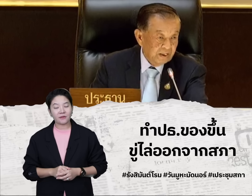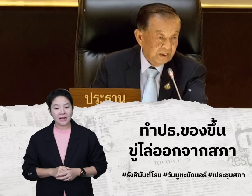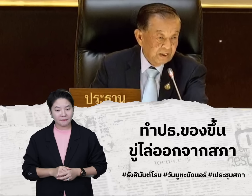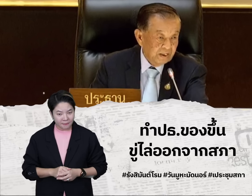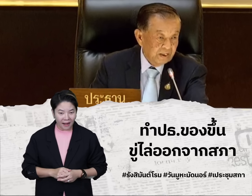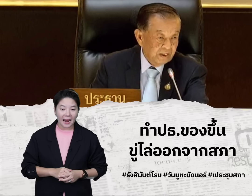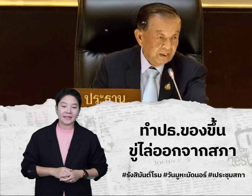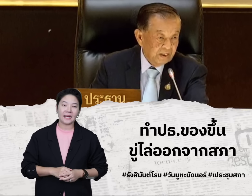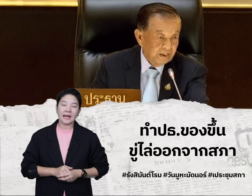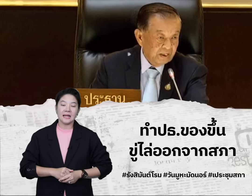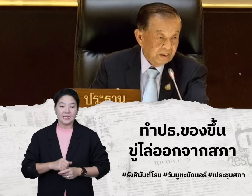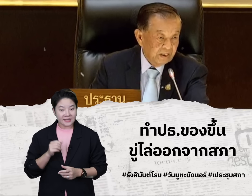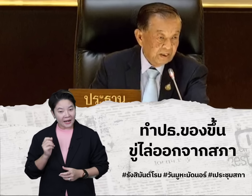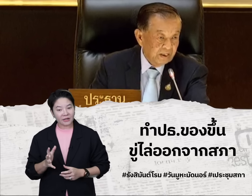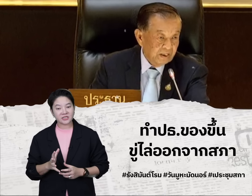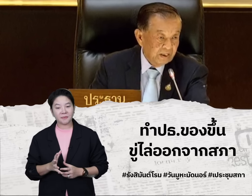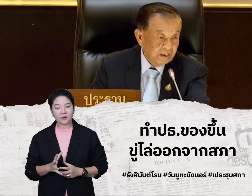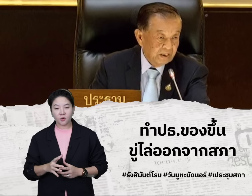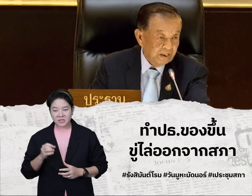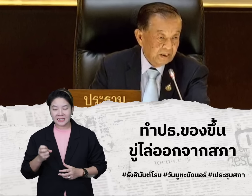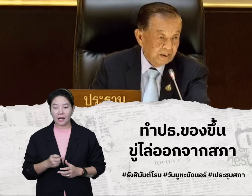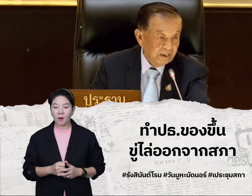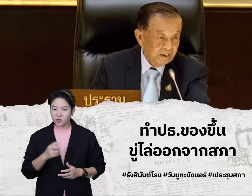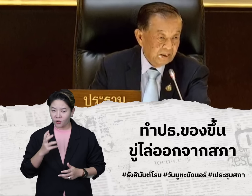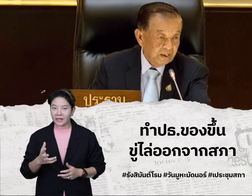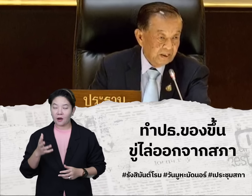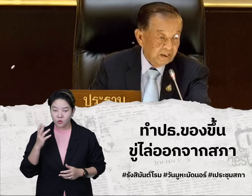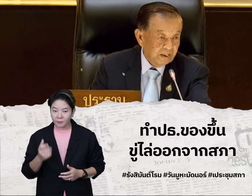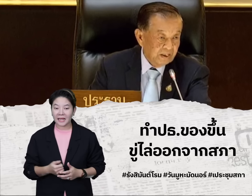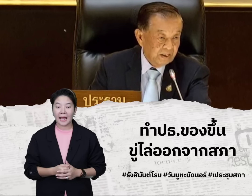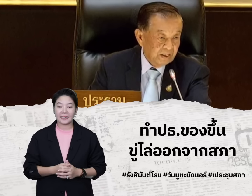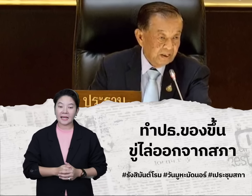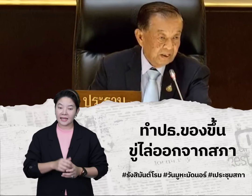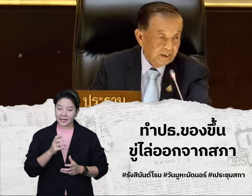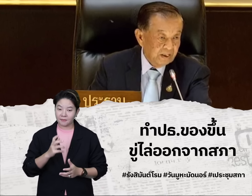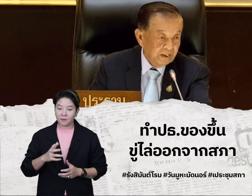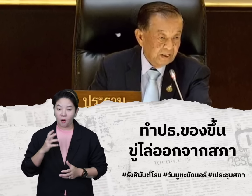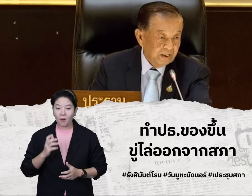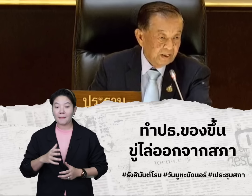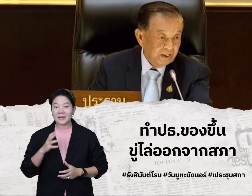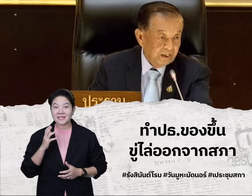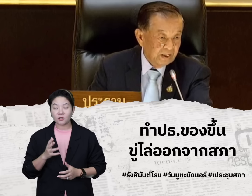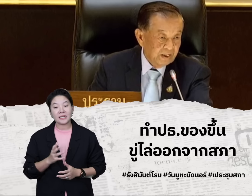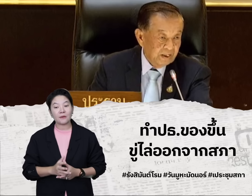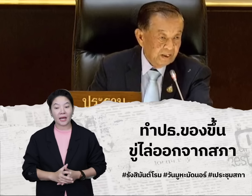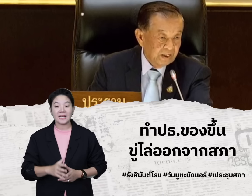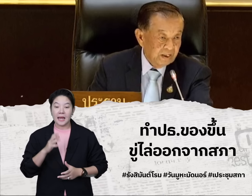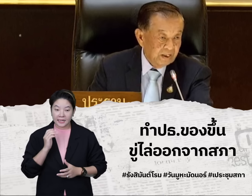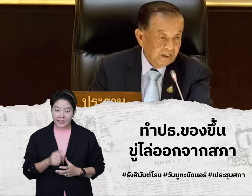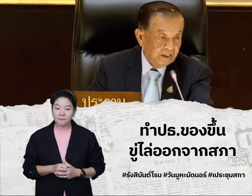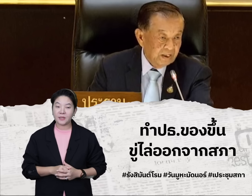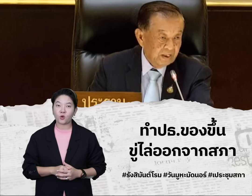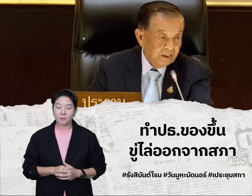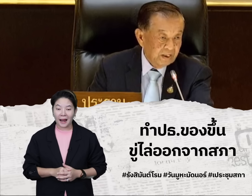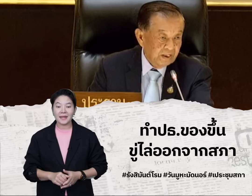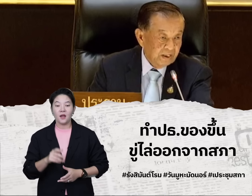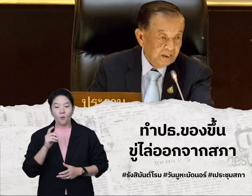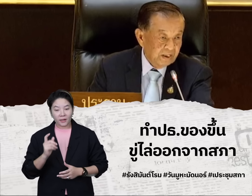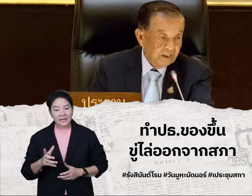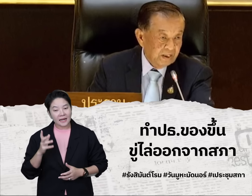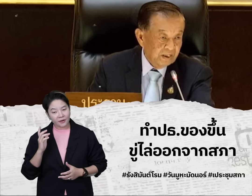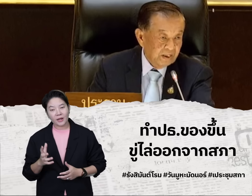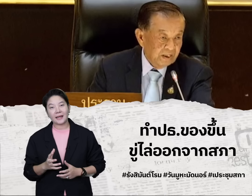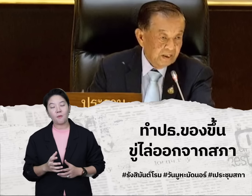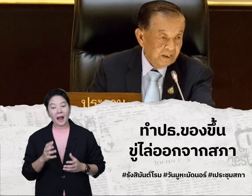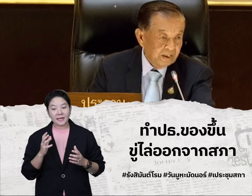อธิบายหรืออภิปรายนะคะนายรังสิมันโรมจึงกล่าวว่าตนเนี่ยเคารพประธานนะแต่กำลังบอกว่ามีเจ้าหน้าที่รัฐกระทำผิดกฎหมาย